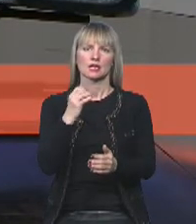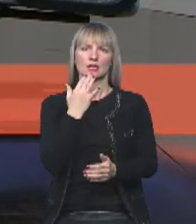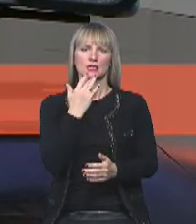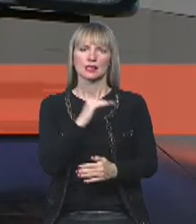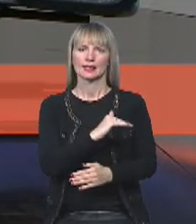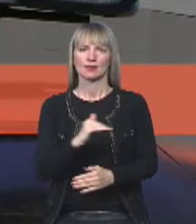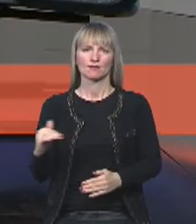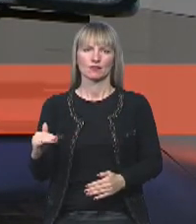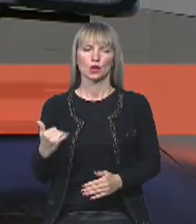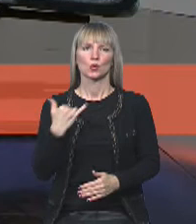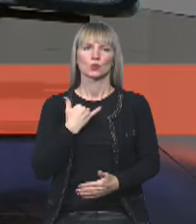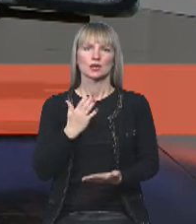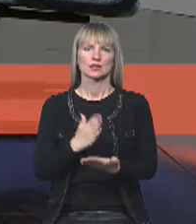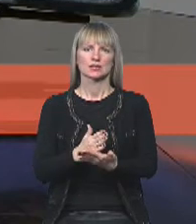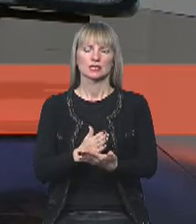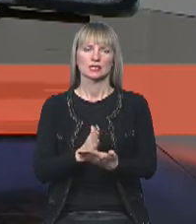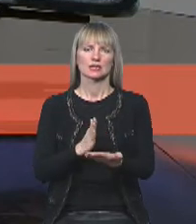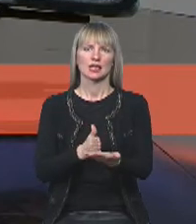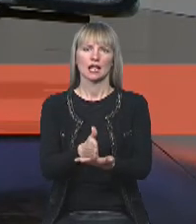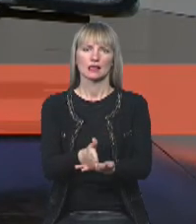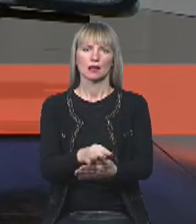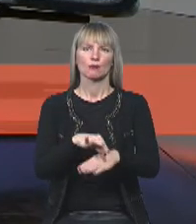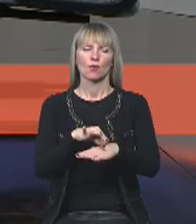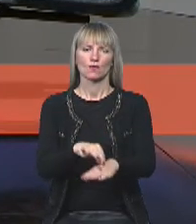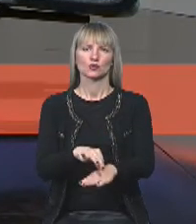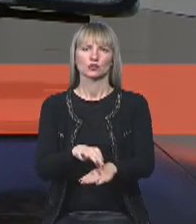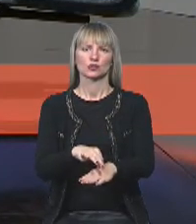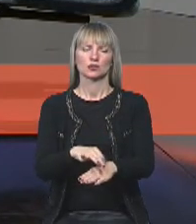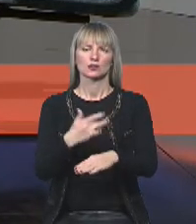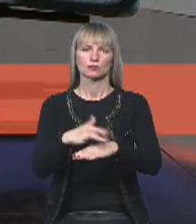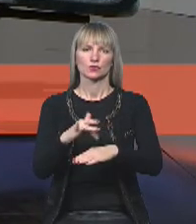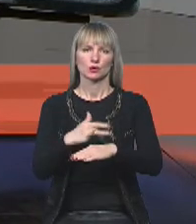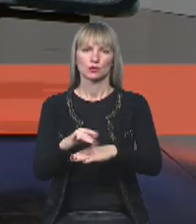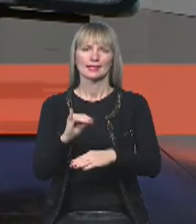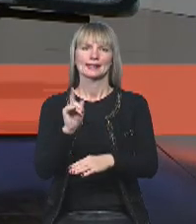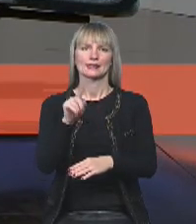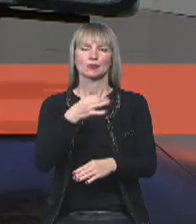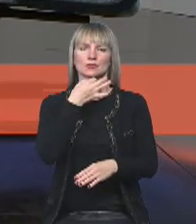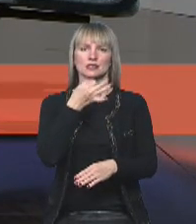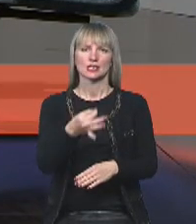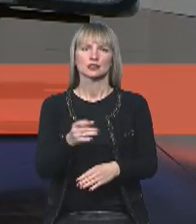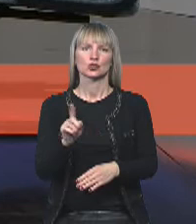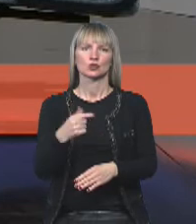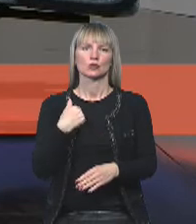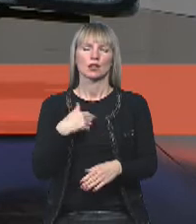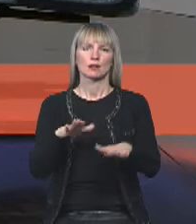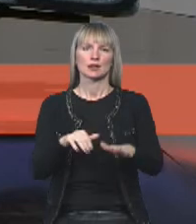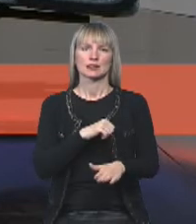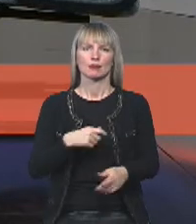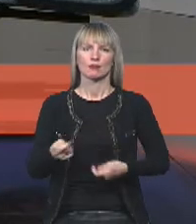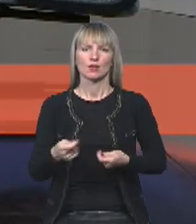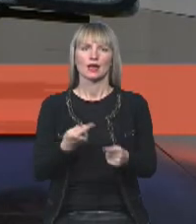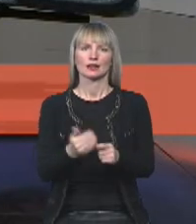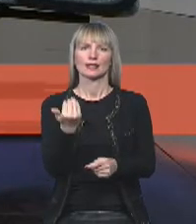рівні. У нас є стратегія поводження, національна стратегія поводження з відходами, і там сказано, що от є органи місцевого самоврядування, це